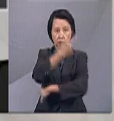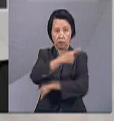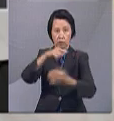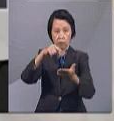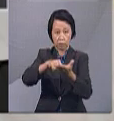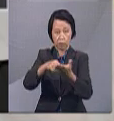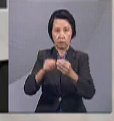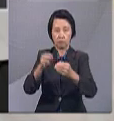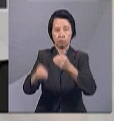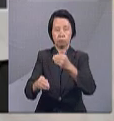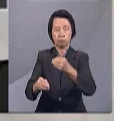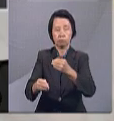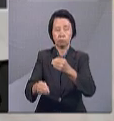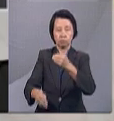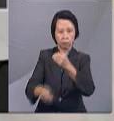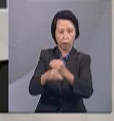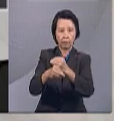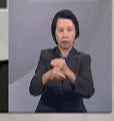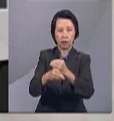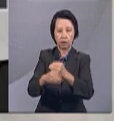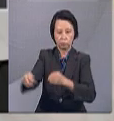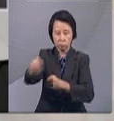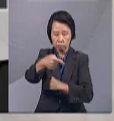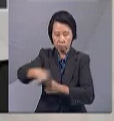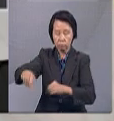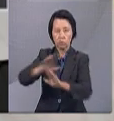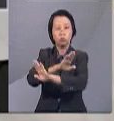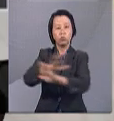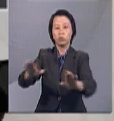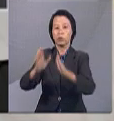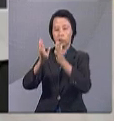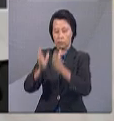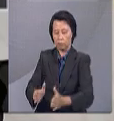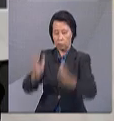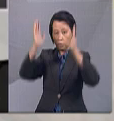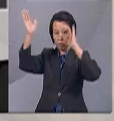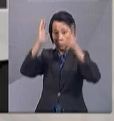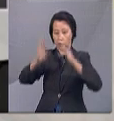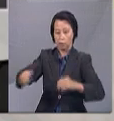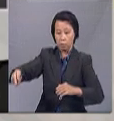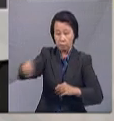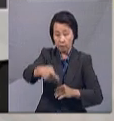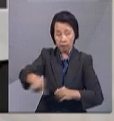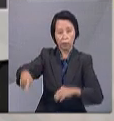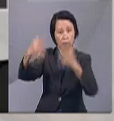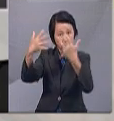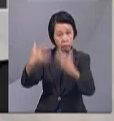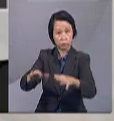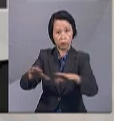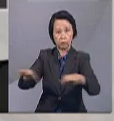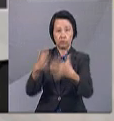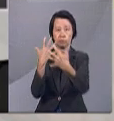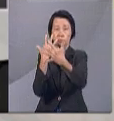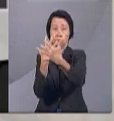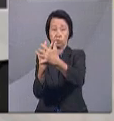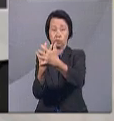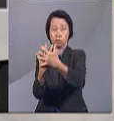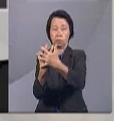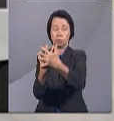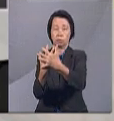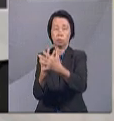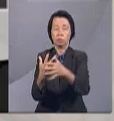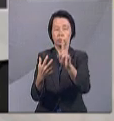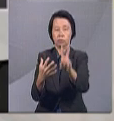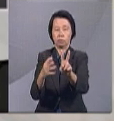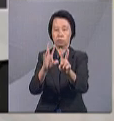pertambahan yang kita lihat adalah di kalangan bukan wa Gedang ada Michael telah menjalani korentin yaitu